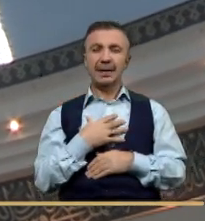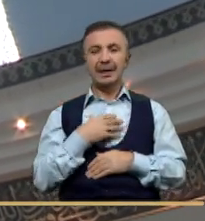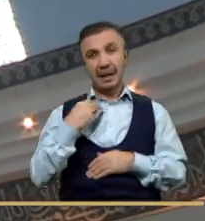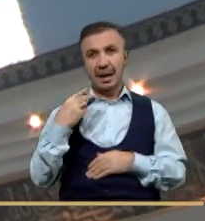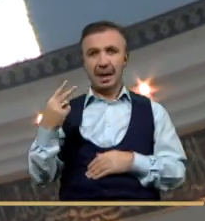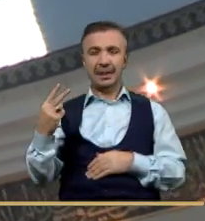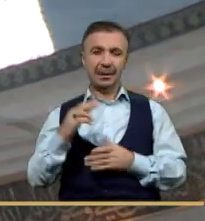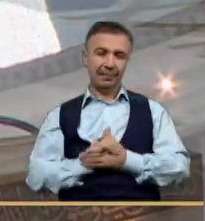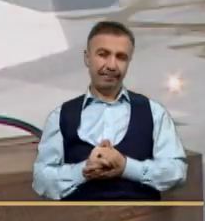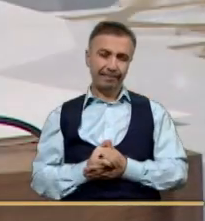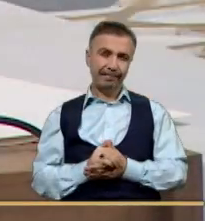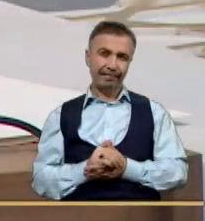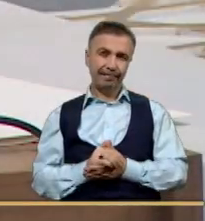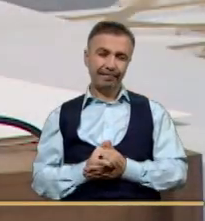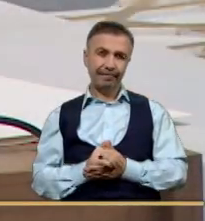Ve